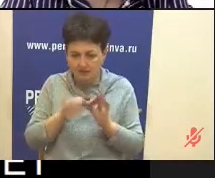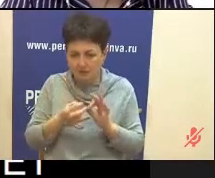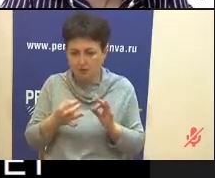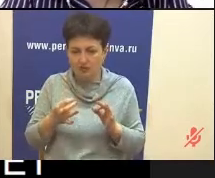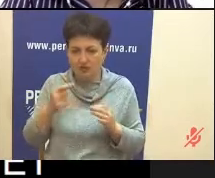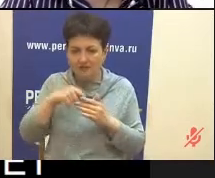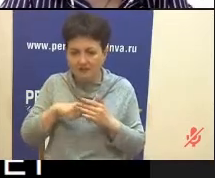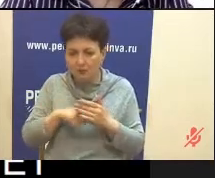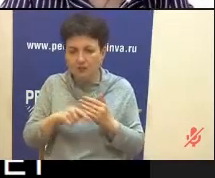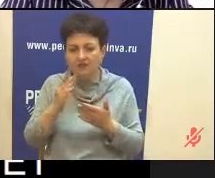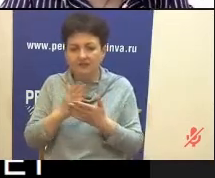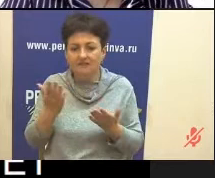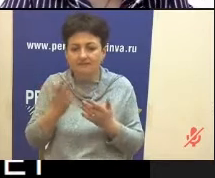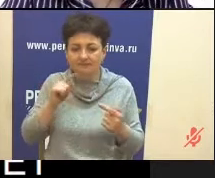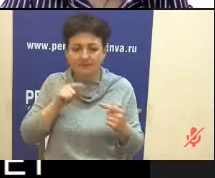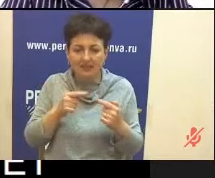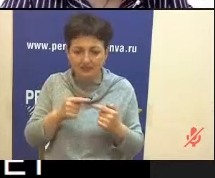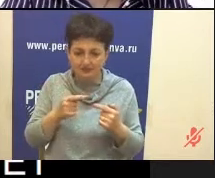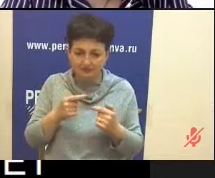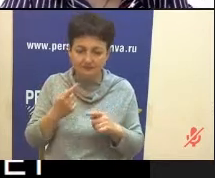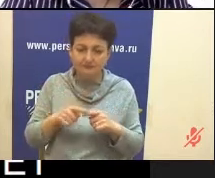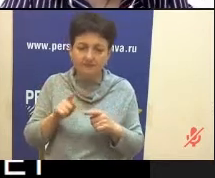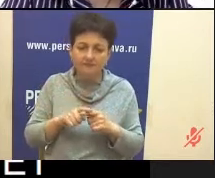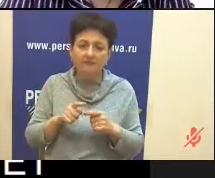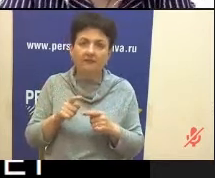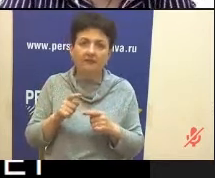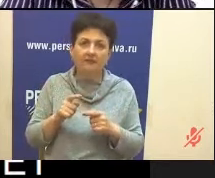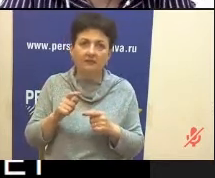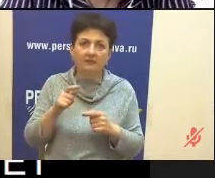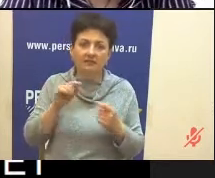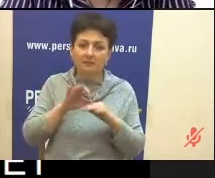есть какие-то сложности внутренние, есть какие-то противоречия, это